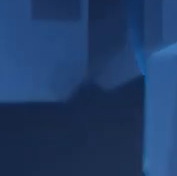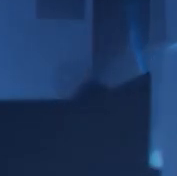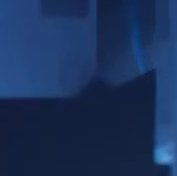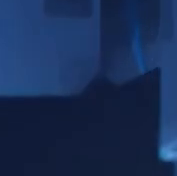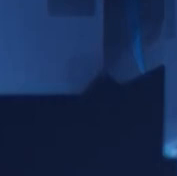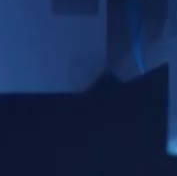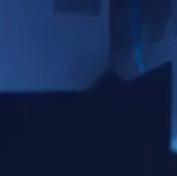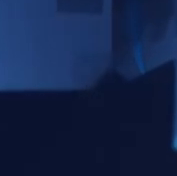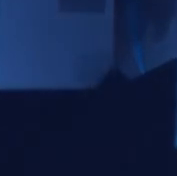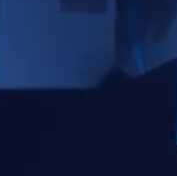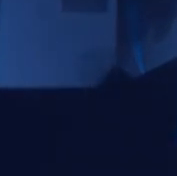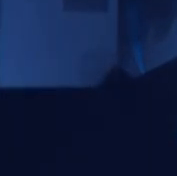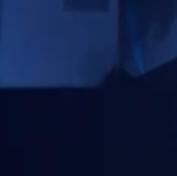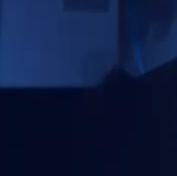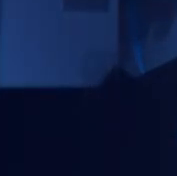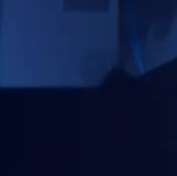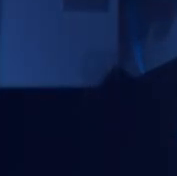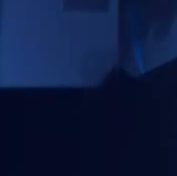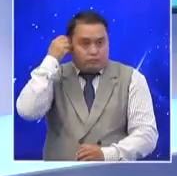Габит Кабдрахман, телеканал ЖТСУ.